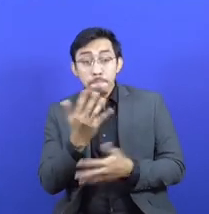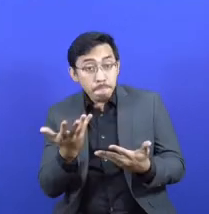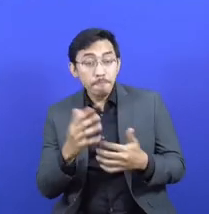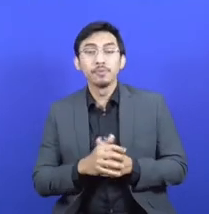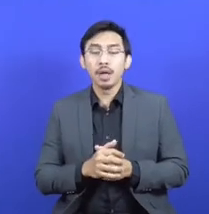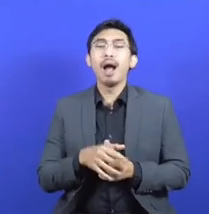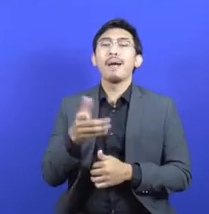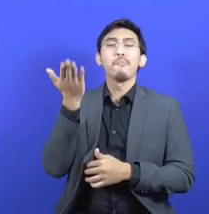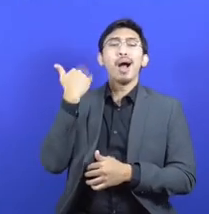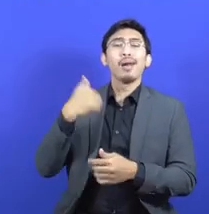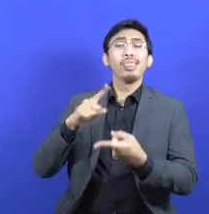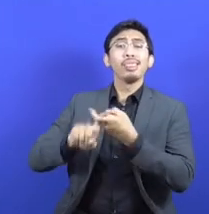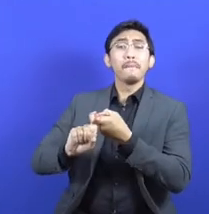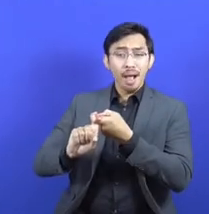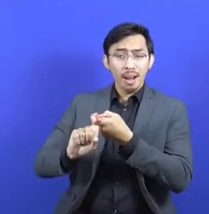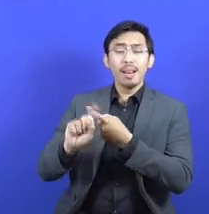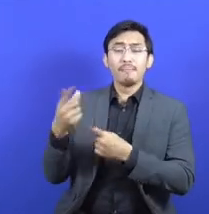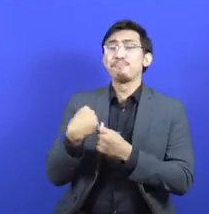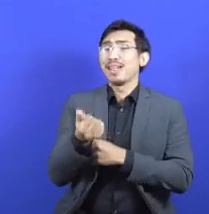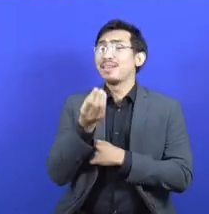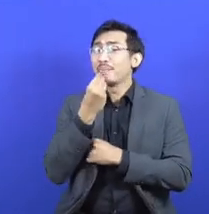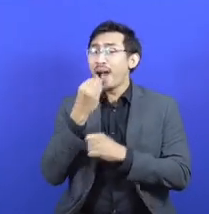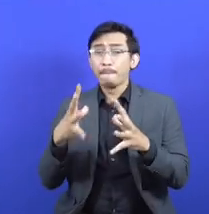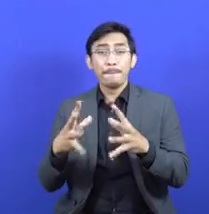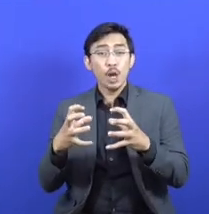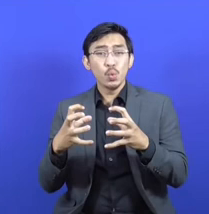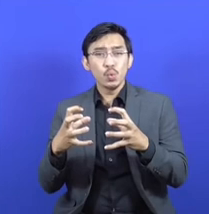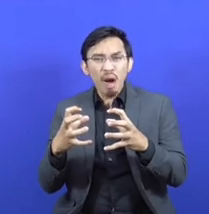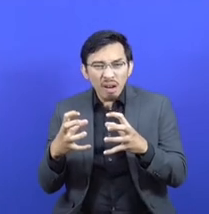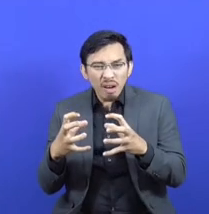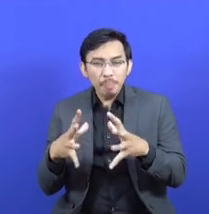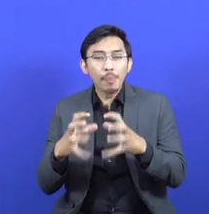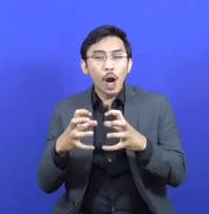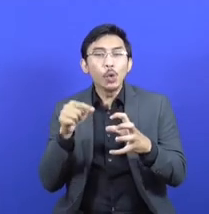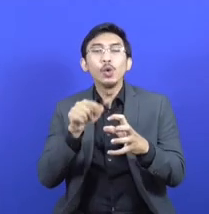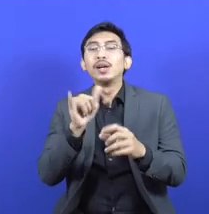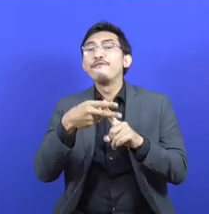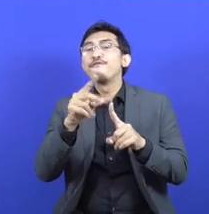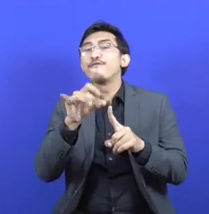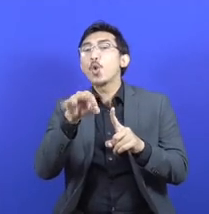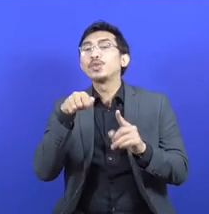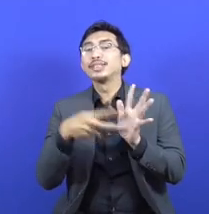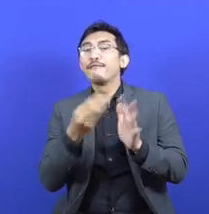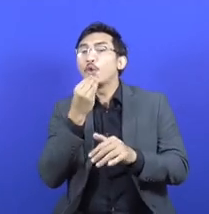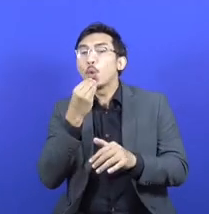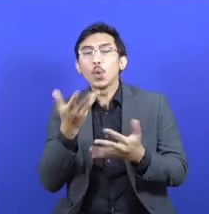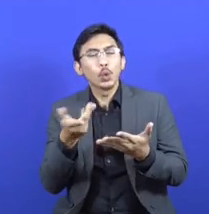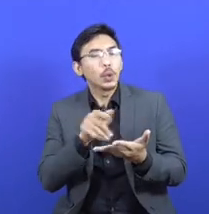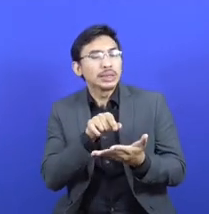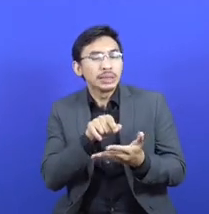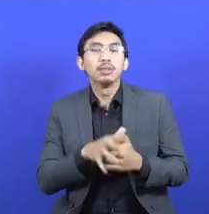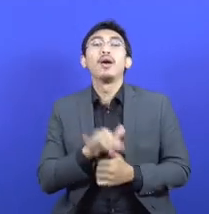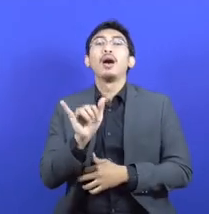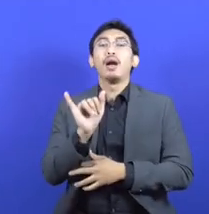makanan nih Mas Dep. Iya. Kemarin tuh temen aku ada coba yang beli makanan beku. Frozen food gitu. Iya. Terus